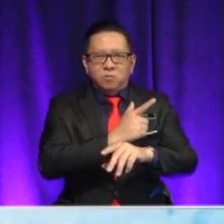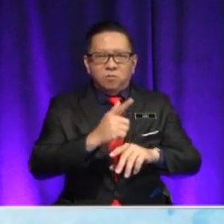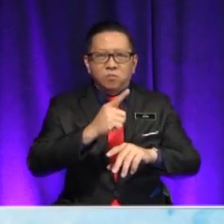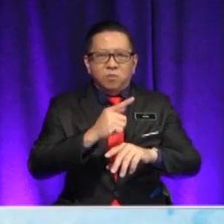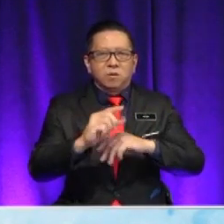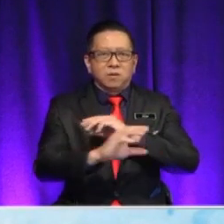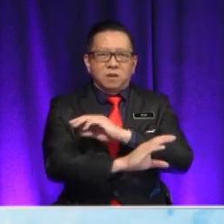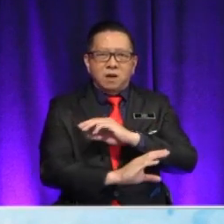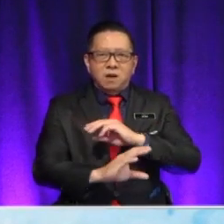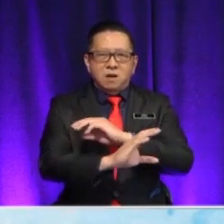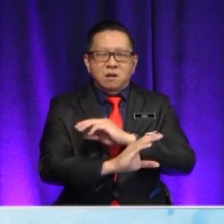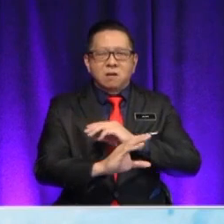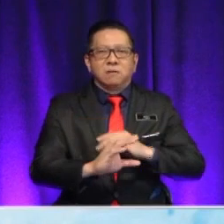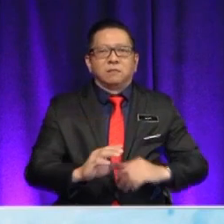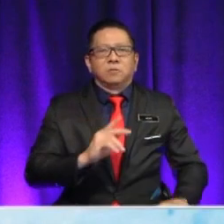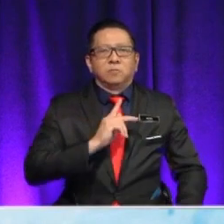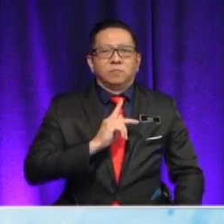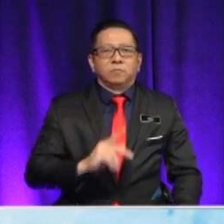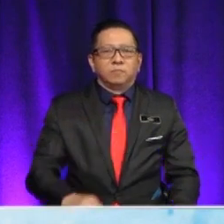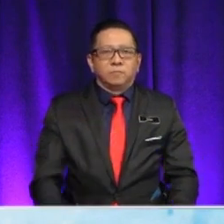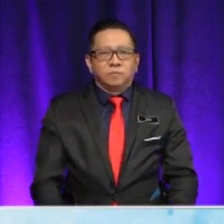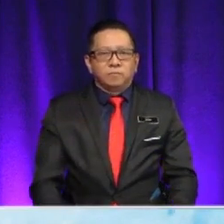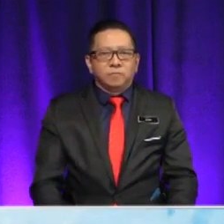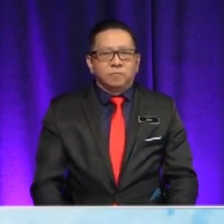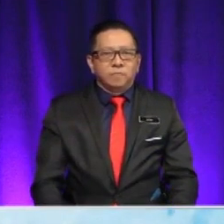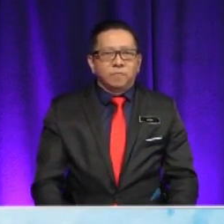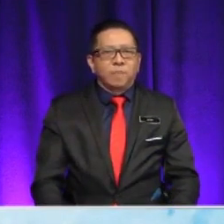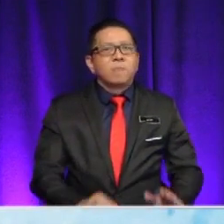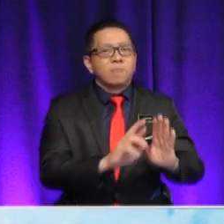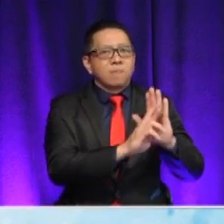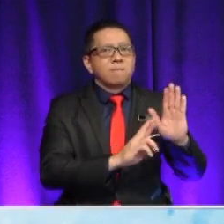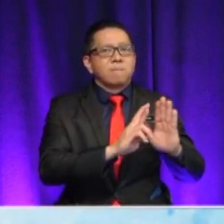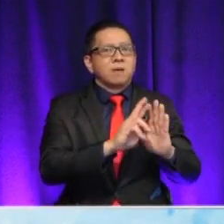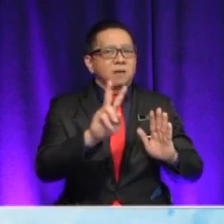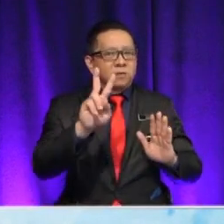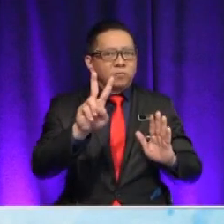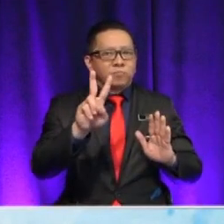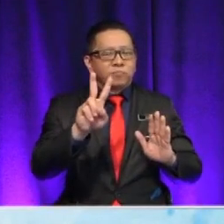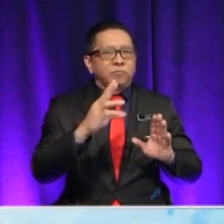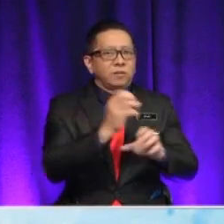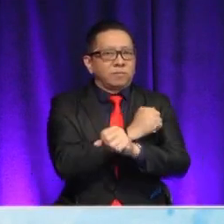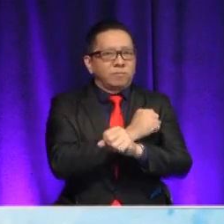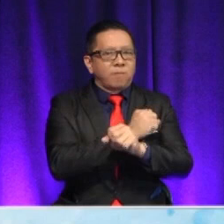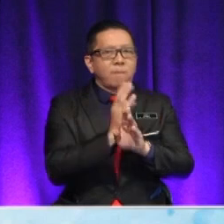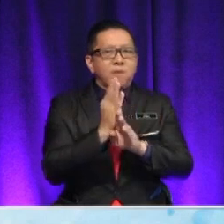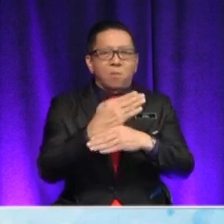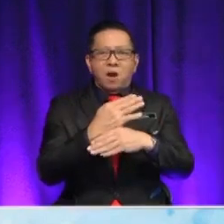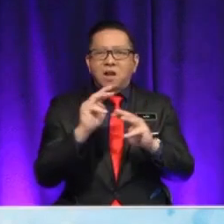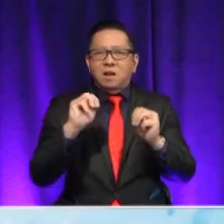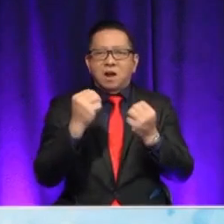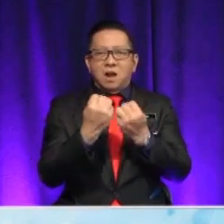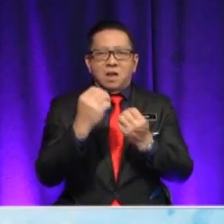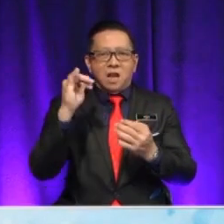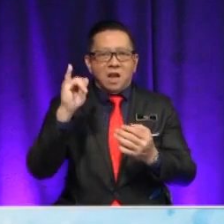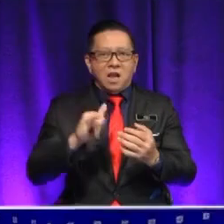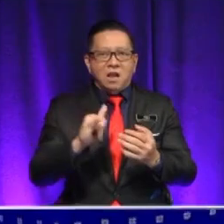negara. Okey, terima kasih Fakullah. Okey, diberikan itu peranan yang kedua. Okey, dapat membentuk masyarakat yang